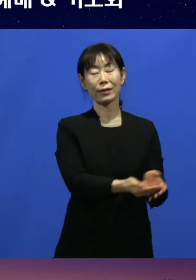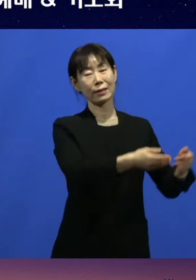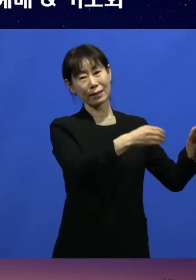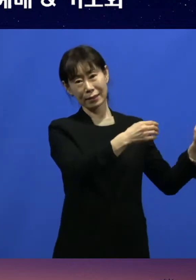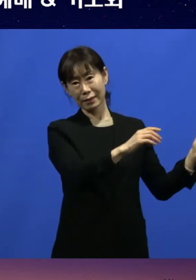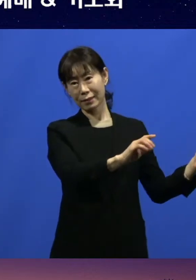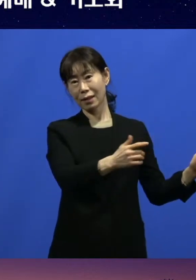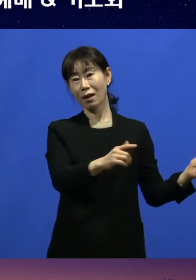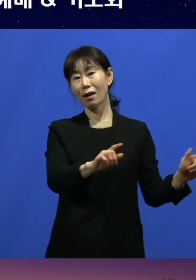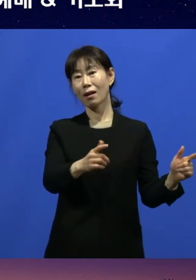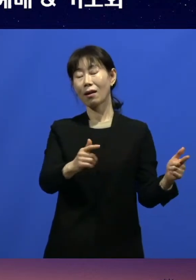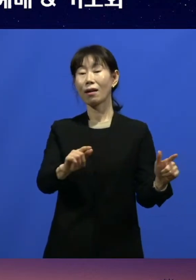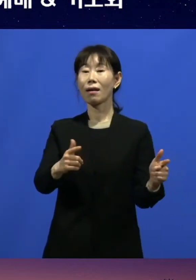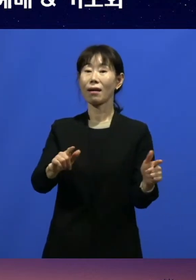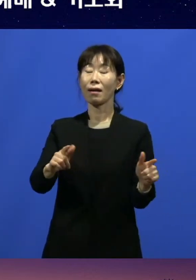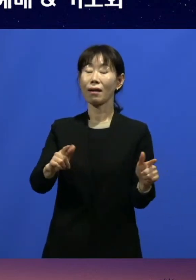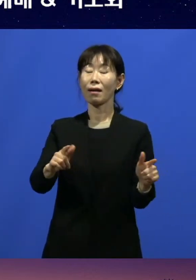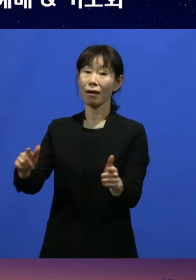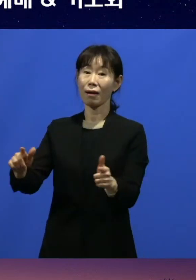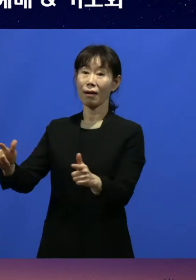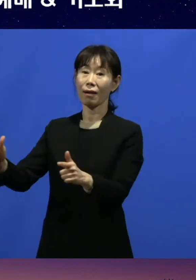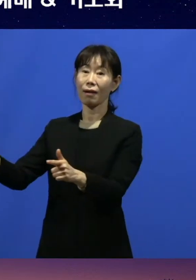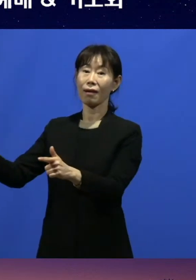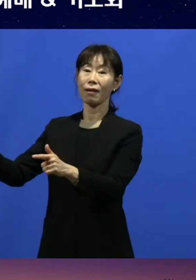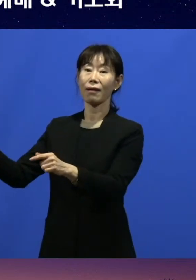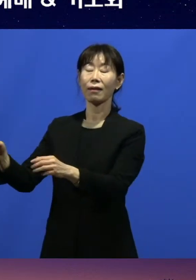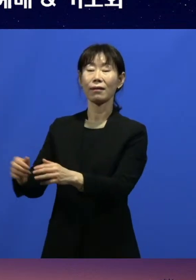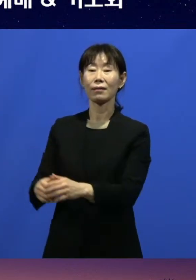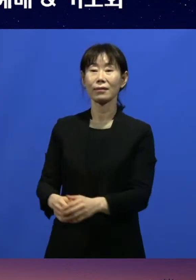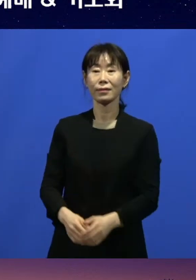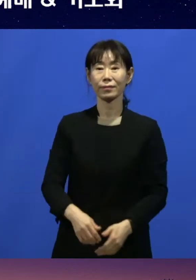모든 것,